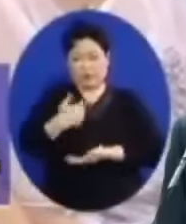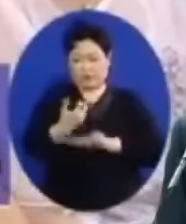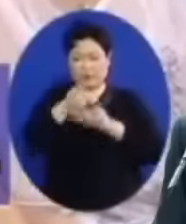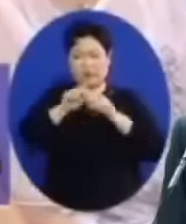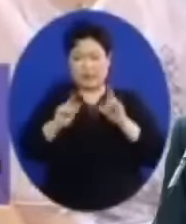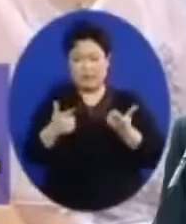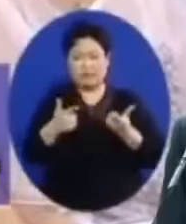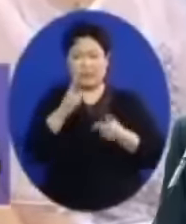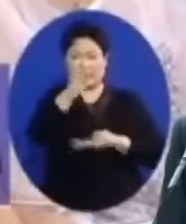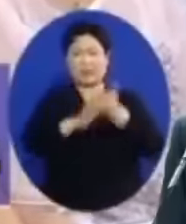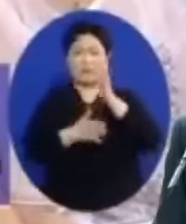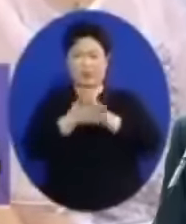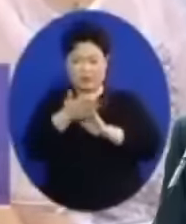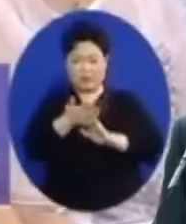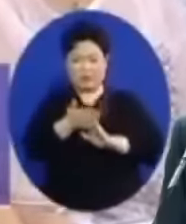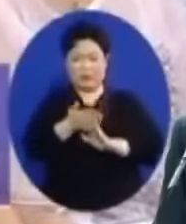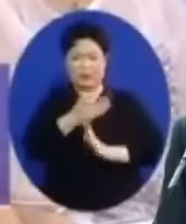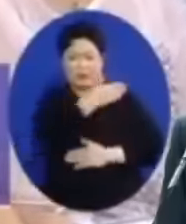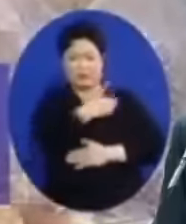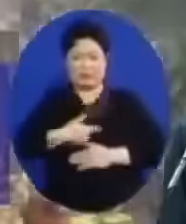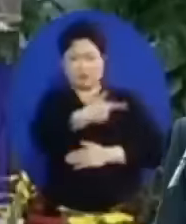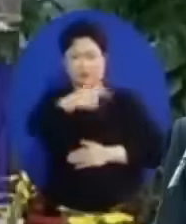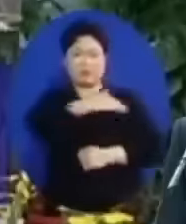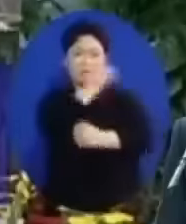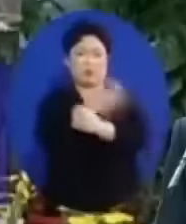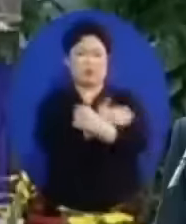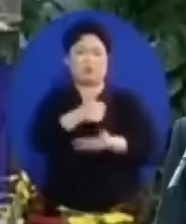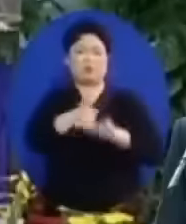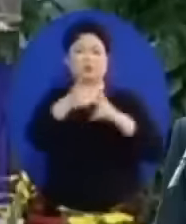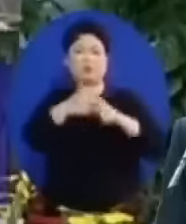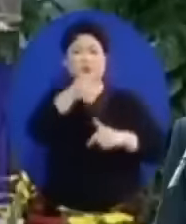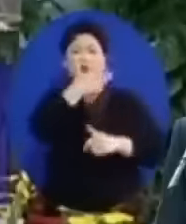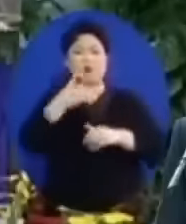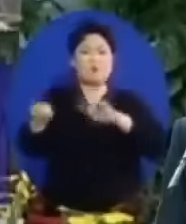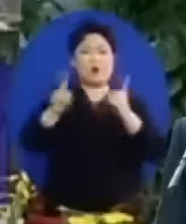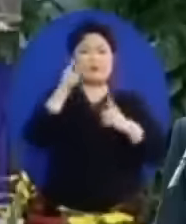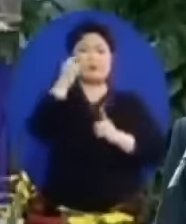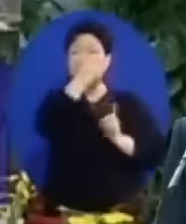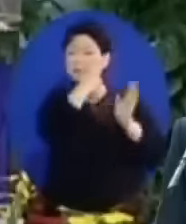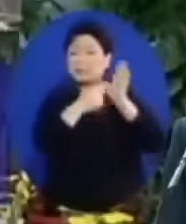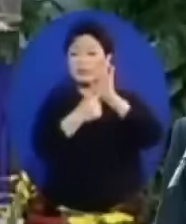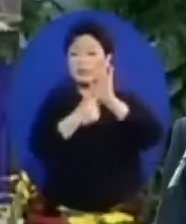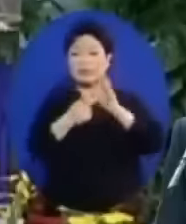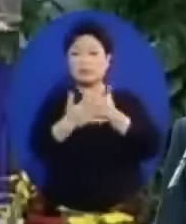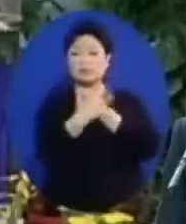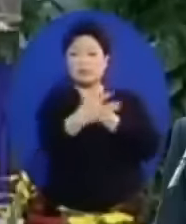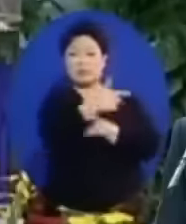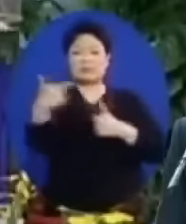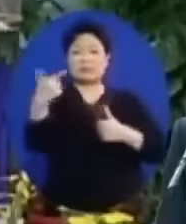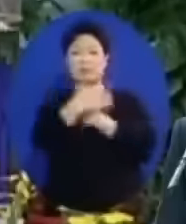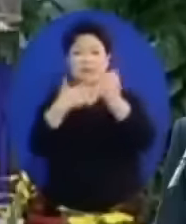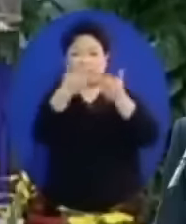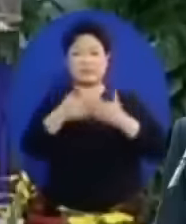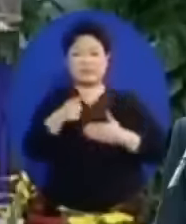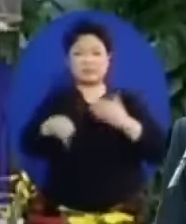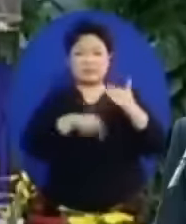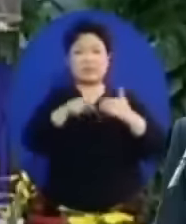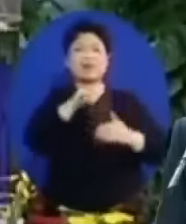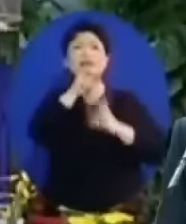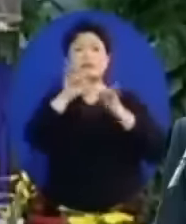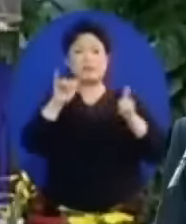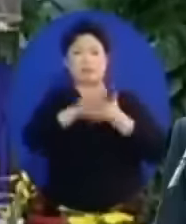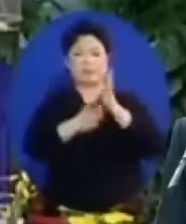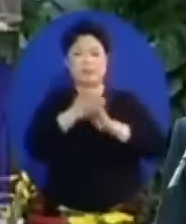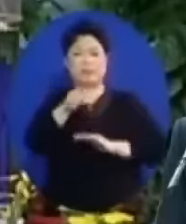것이라는 이가 하나도 없더라. 사도들이 큰 권능으로 주 예수의 부활을 증거하니 무리가 큰 은혜를 받아 그 중에 가난한 사람이